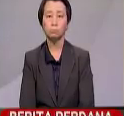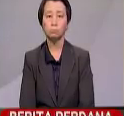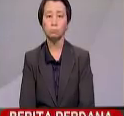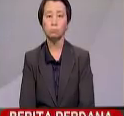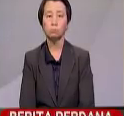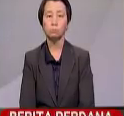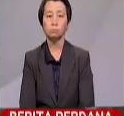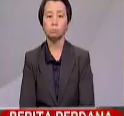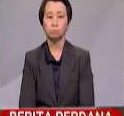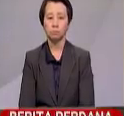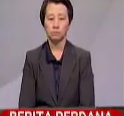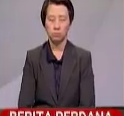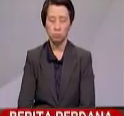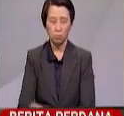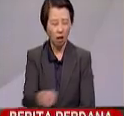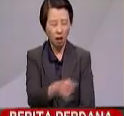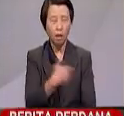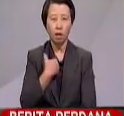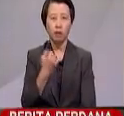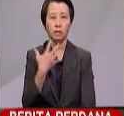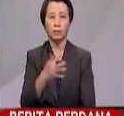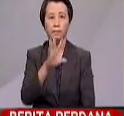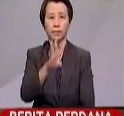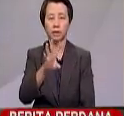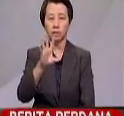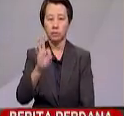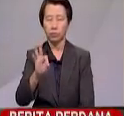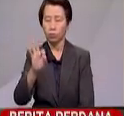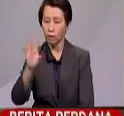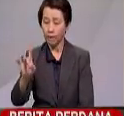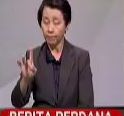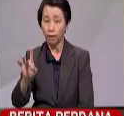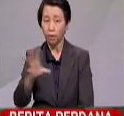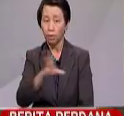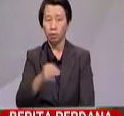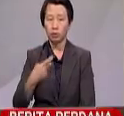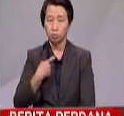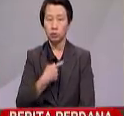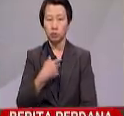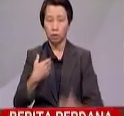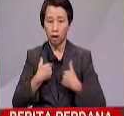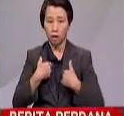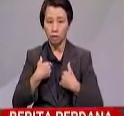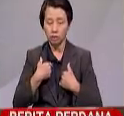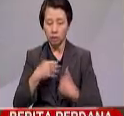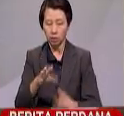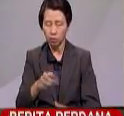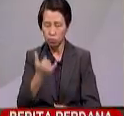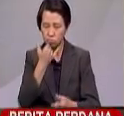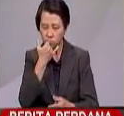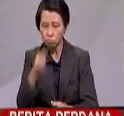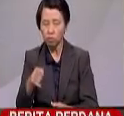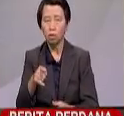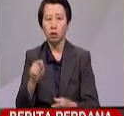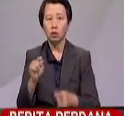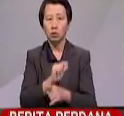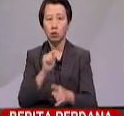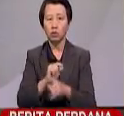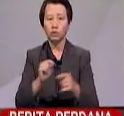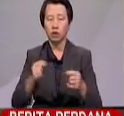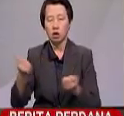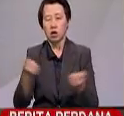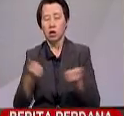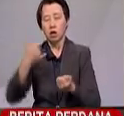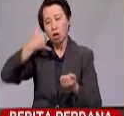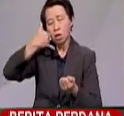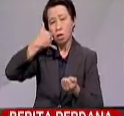Kita kesan banyak 498. Dan kita juga mengesan ada juga menggunakan telefon bimbit ataupun